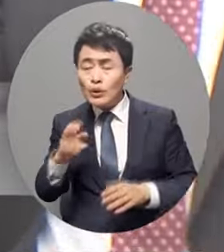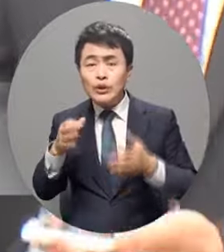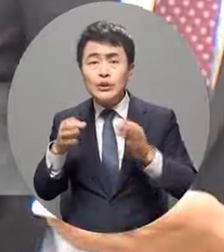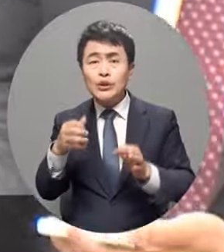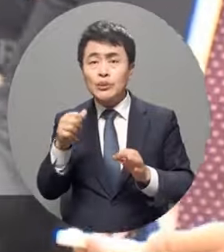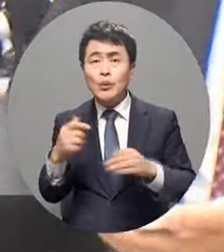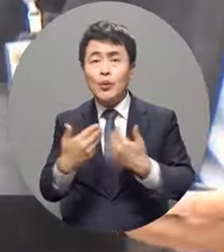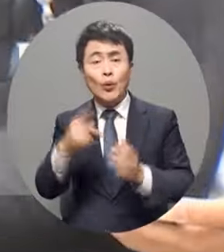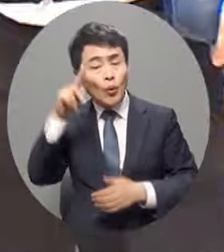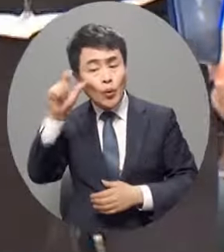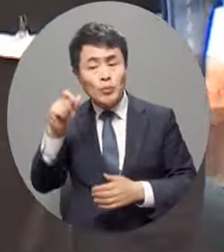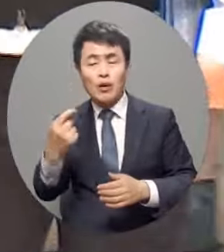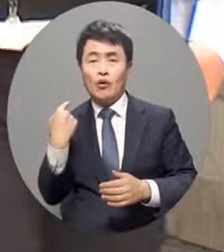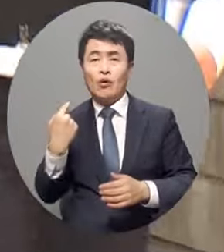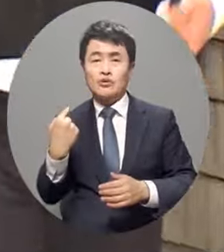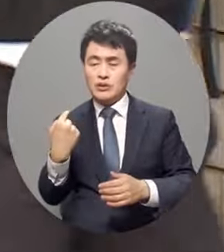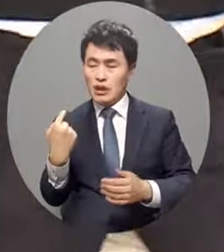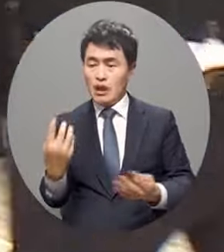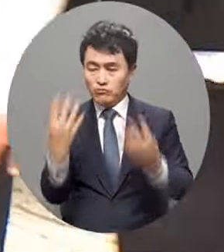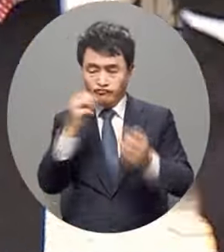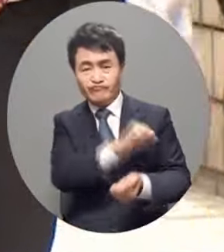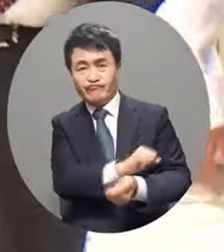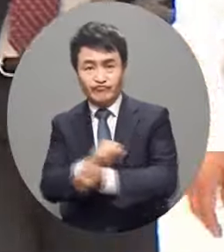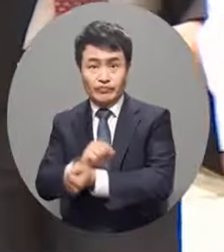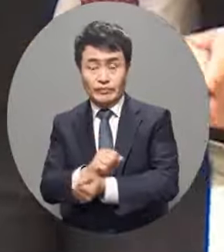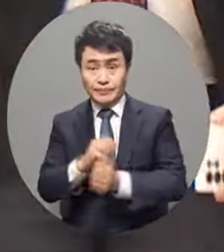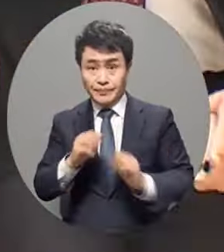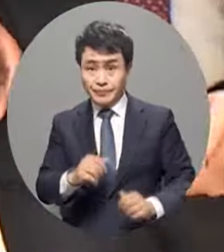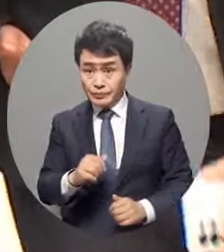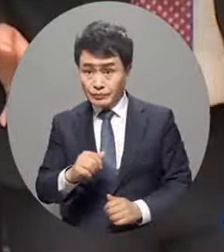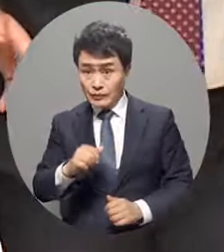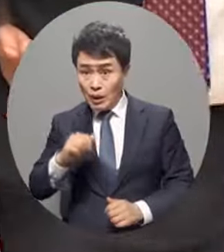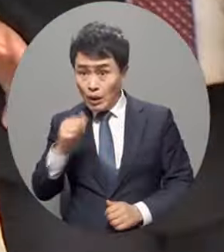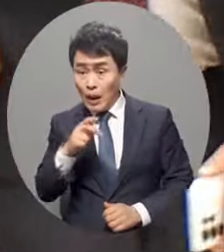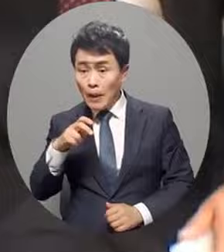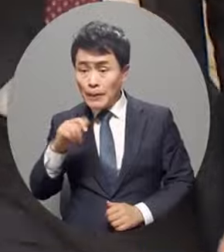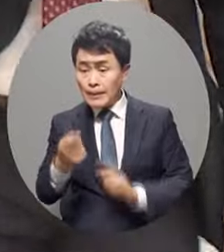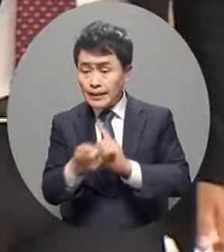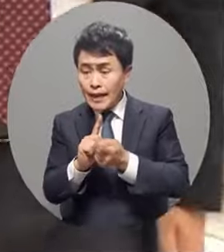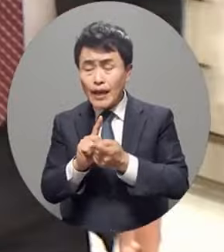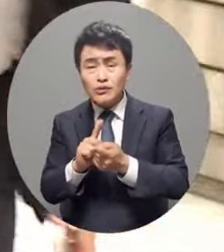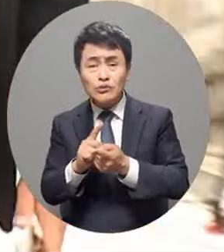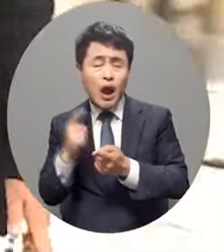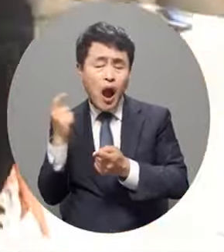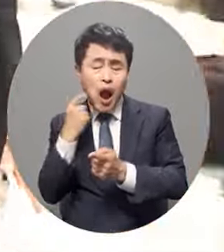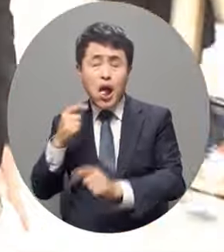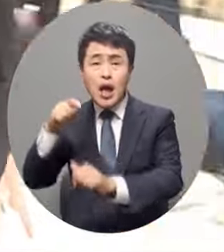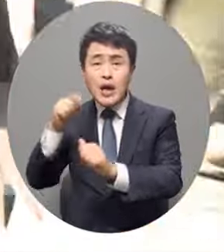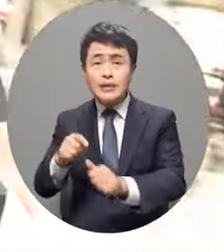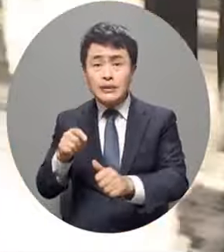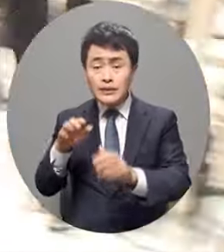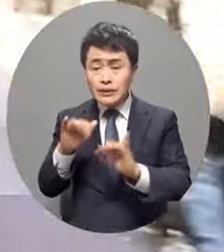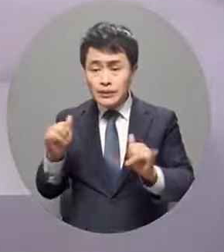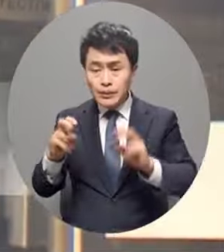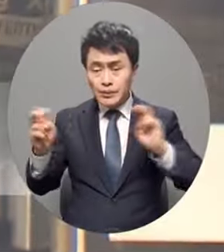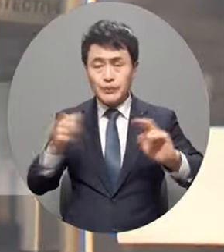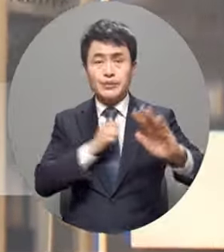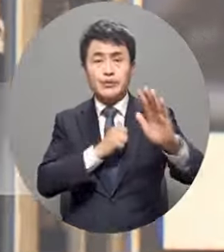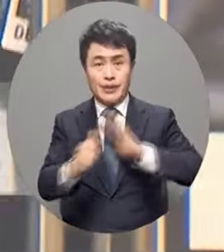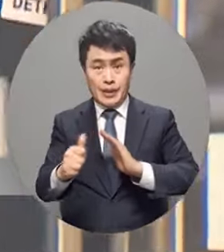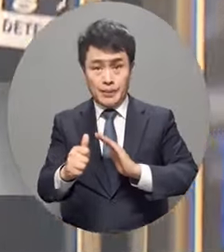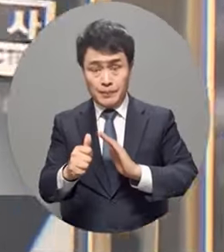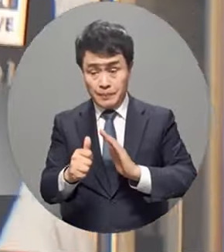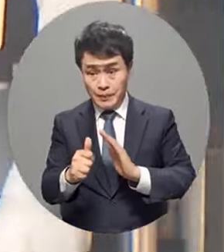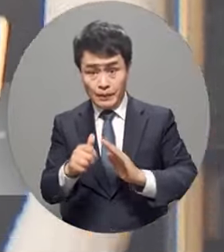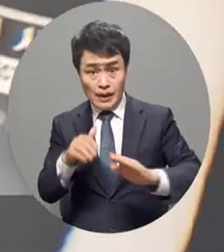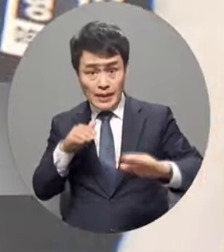어제 구속됐습니다 사고직후 매니저에게 대신 운전했다는 허위 자수를 지시한 김씨의 소속사 대표와 차량